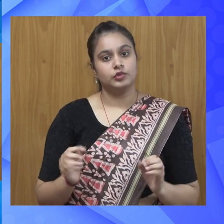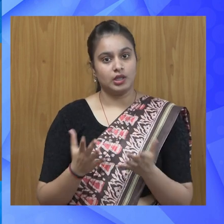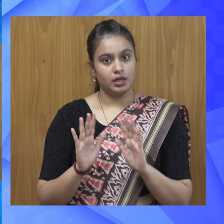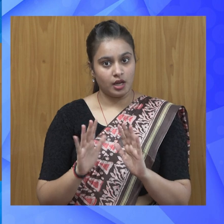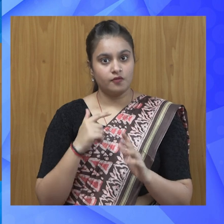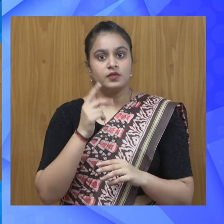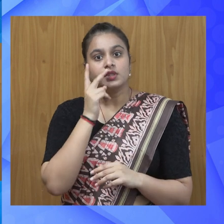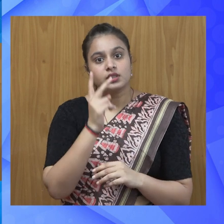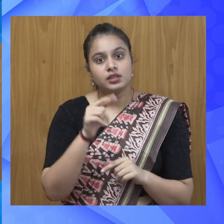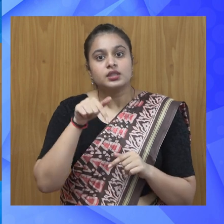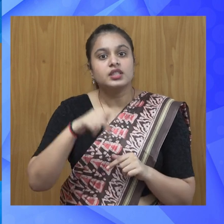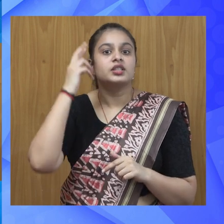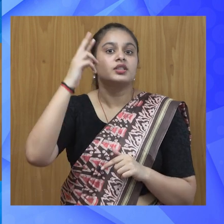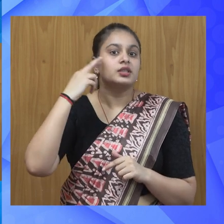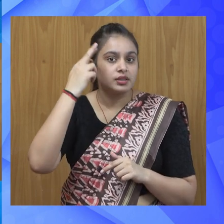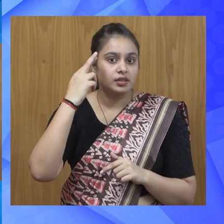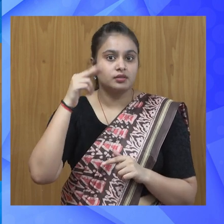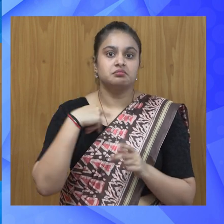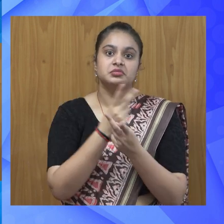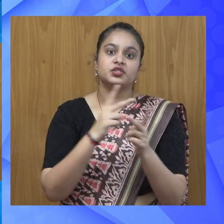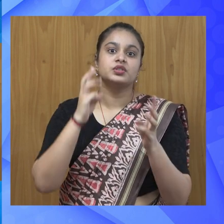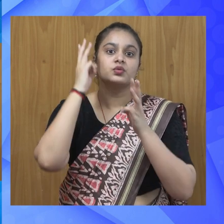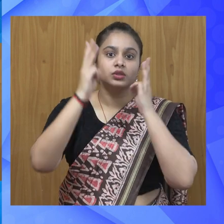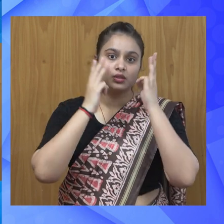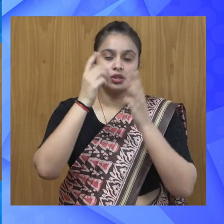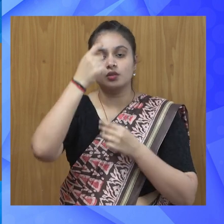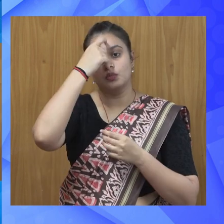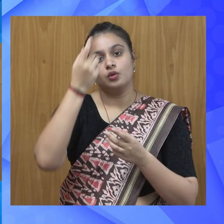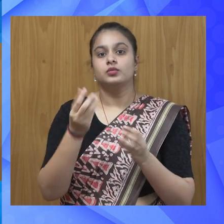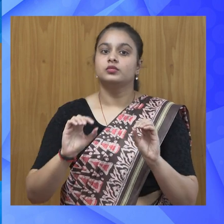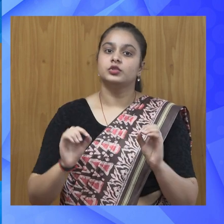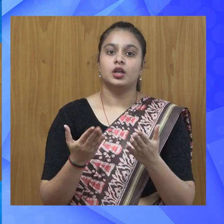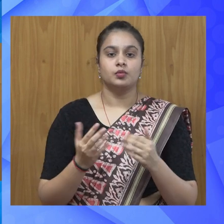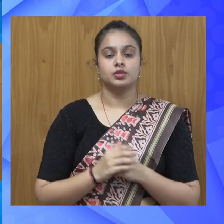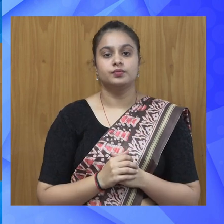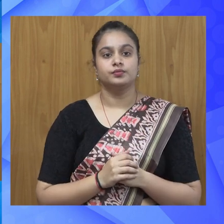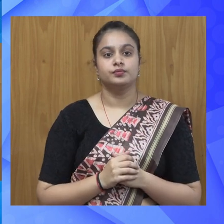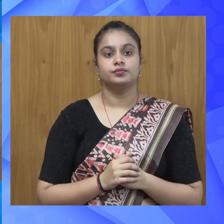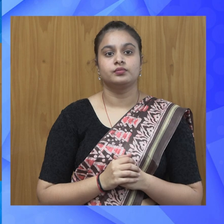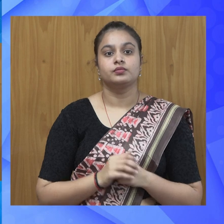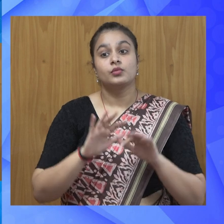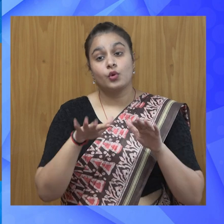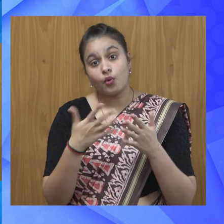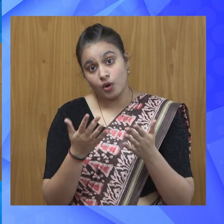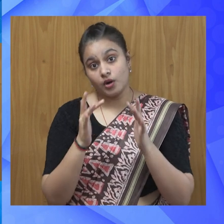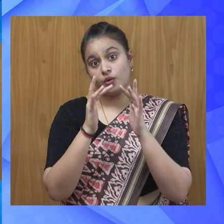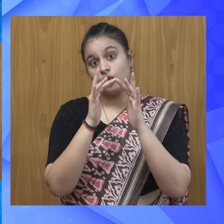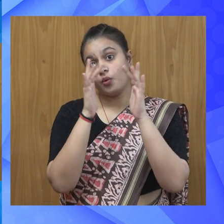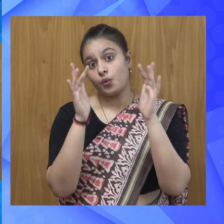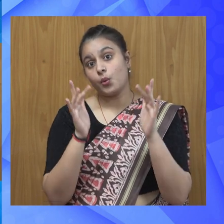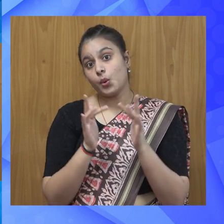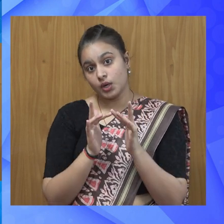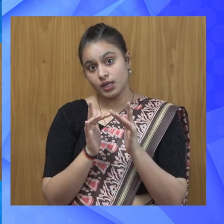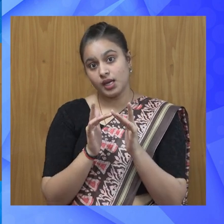देखा गया है, और उसकी वजह से भी बहुत सारी मानसिक समस्याएं हो सकती हैं। एक्सेसिव इंटरनेट नेट यूज अभी आप